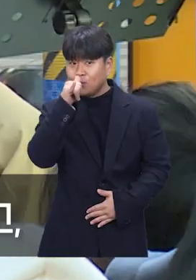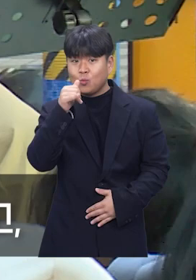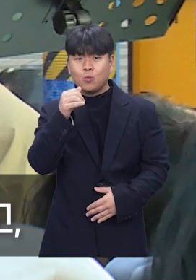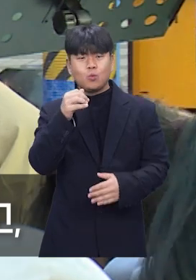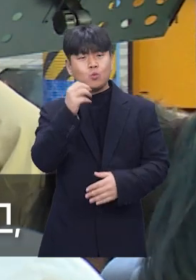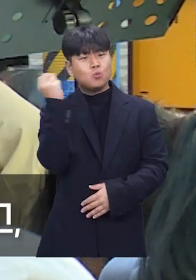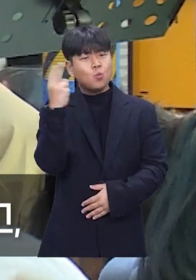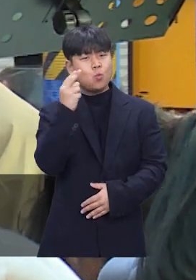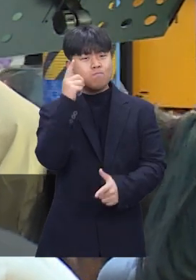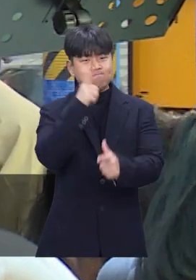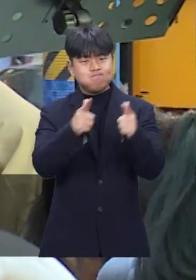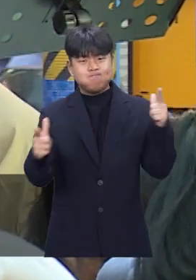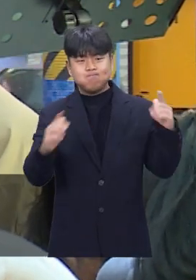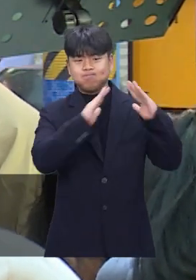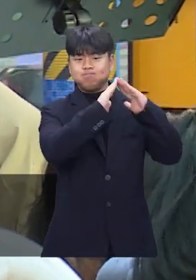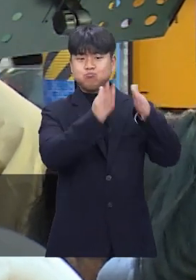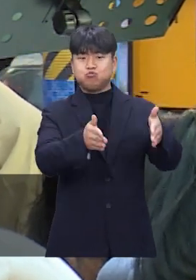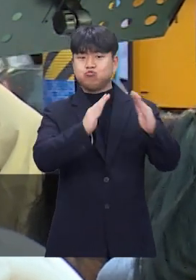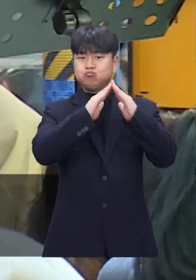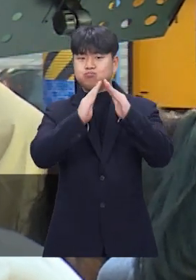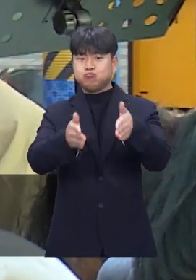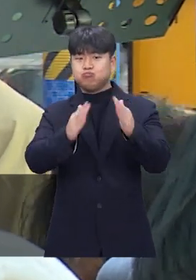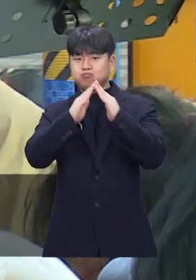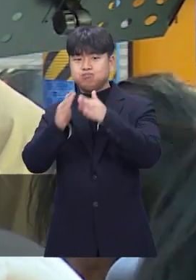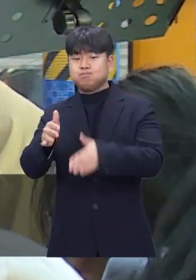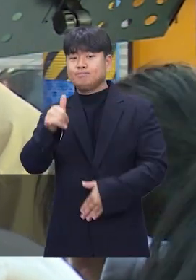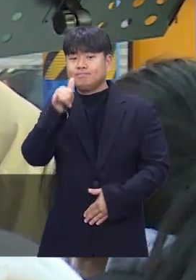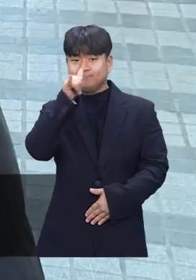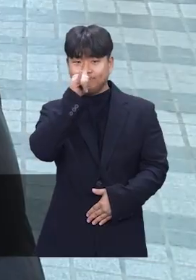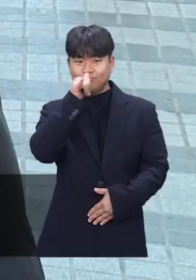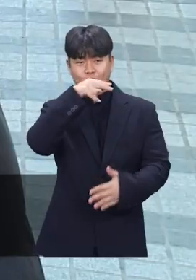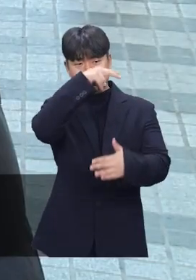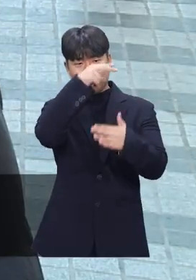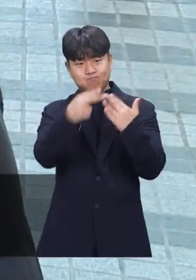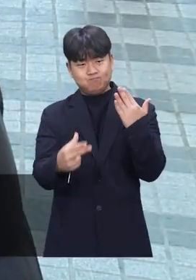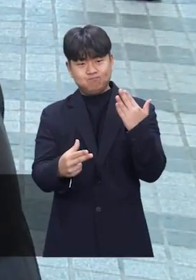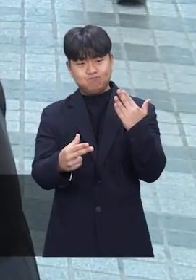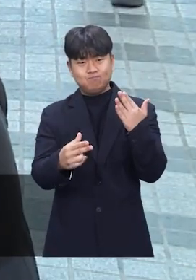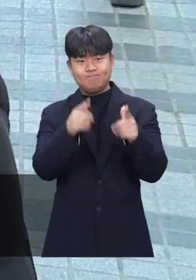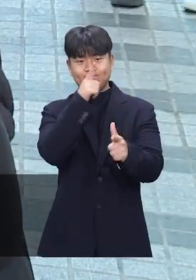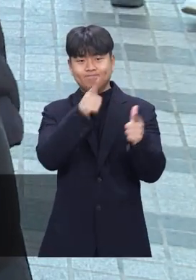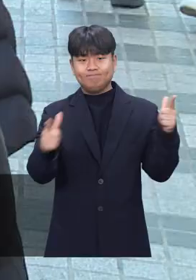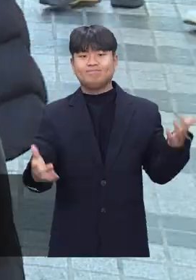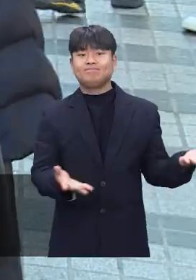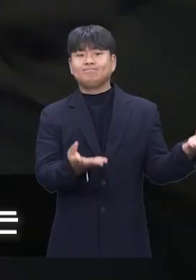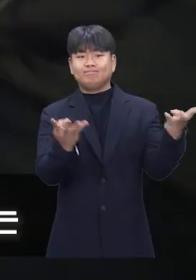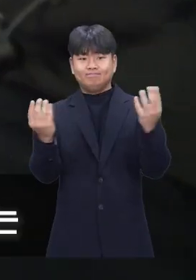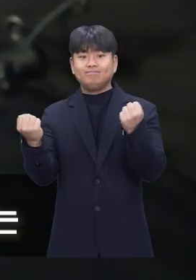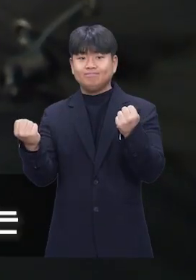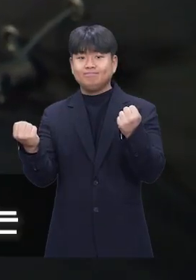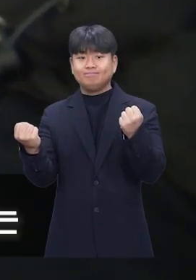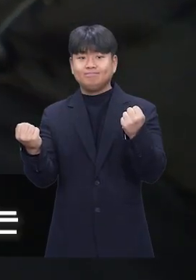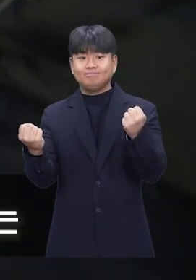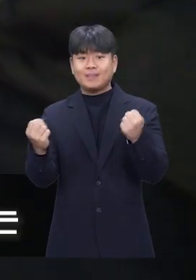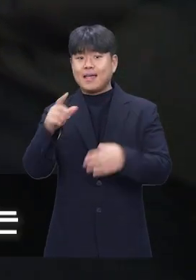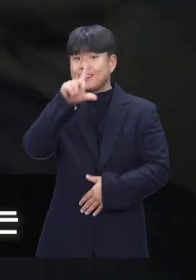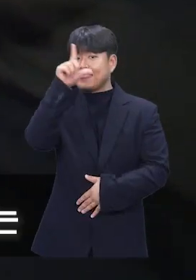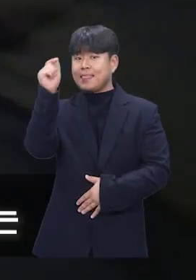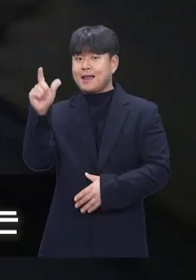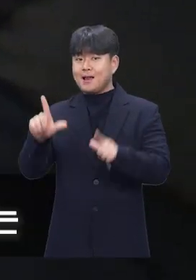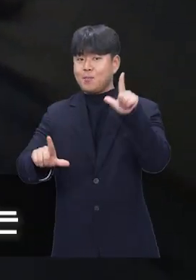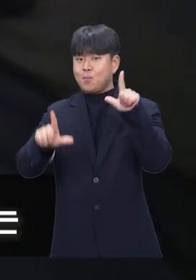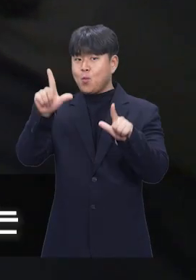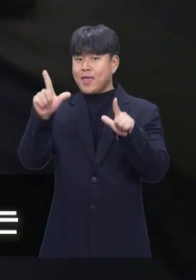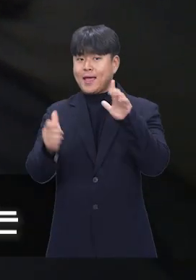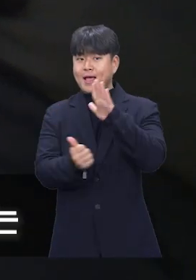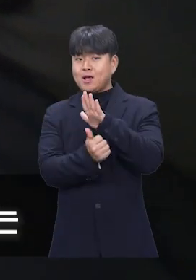스트리트를 운영하고 버스킹 공연, 퍼스널 컬러진단, 네일 아트 등 다채로운 프로그램을 진행했는데요. 이 개막식에서는 달